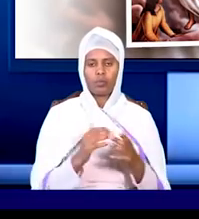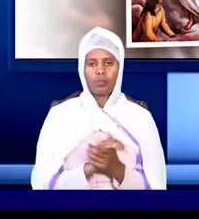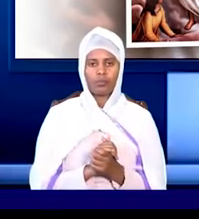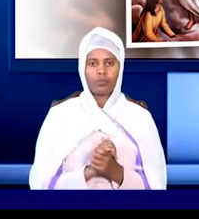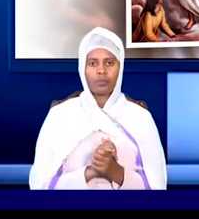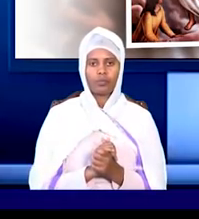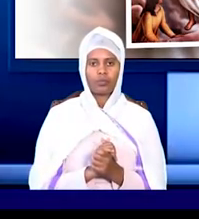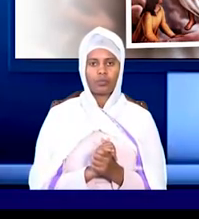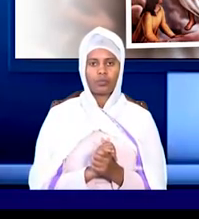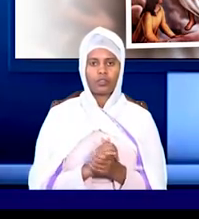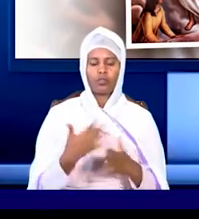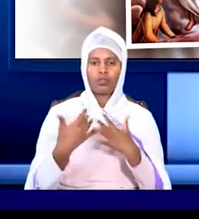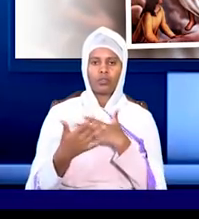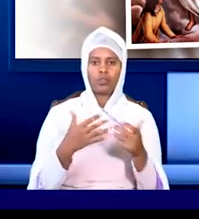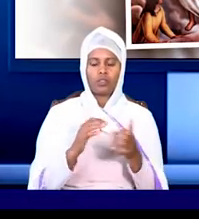ድቀተልካዮ